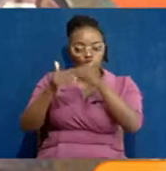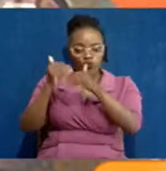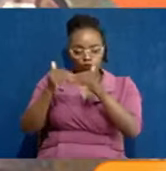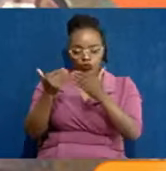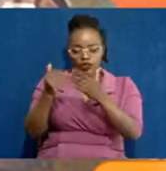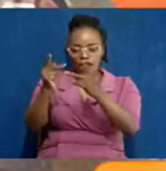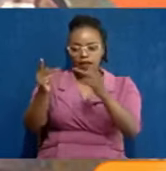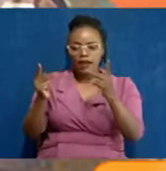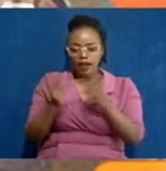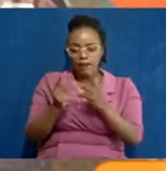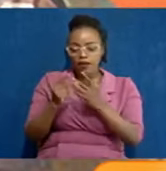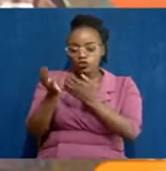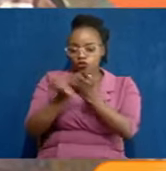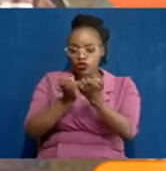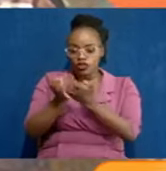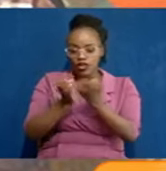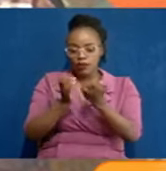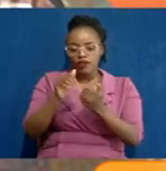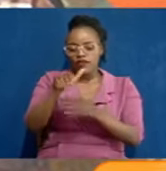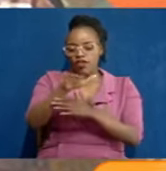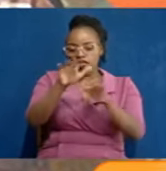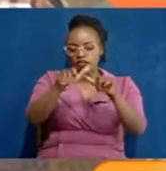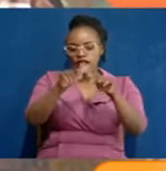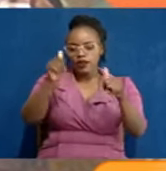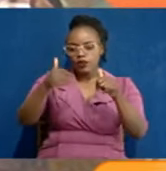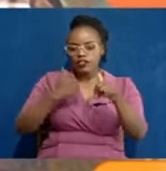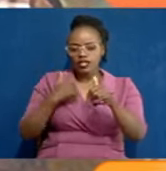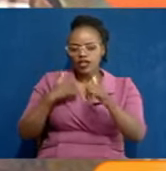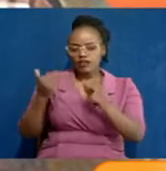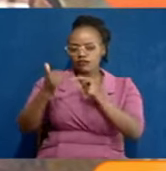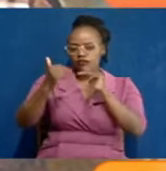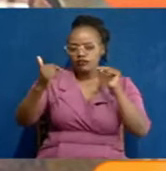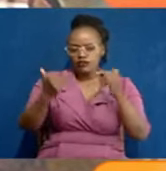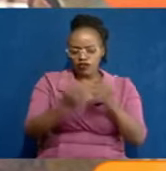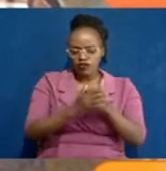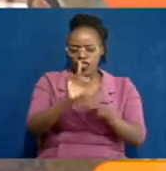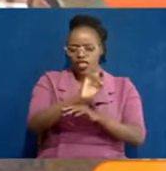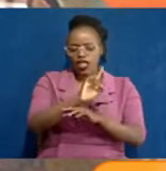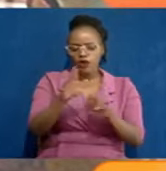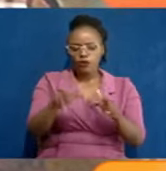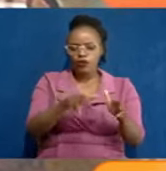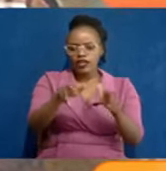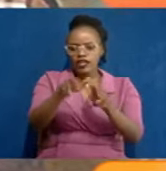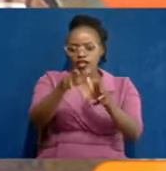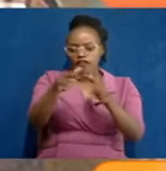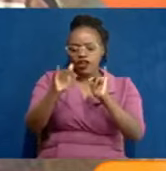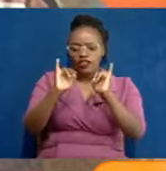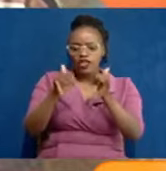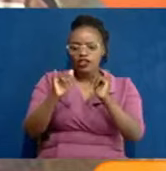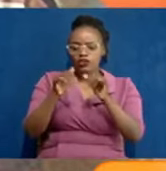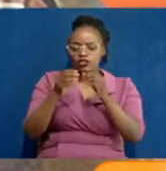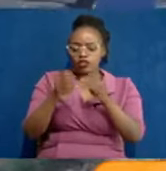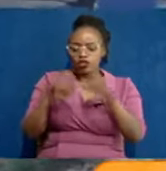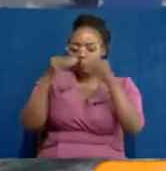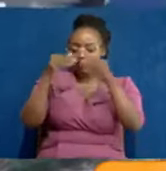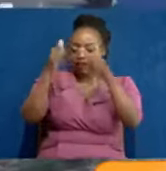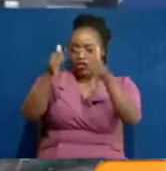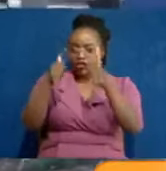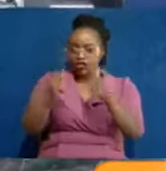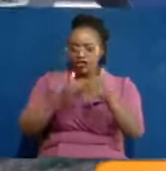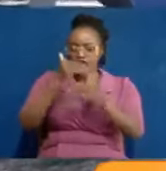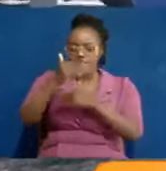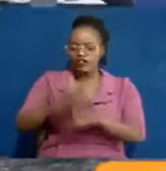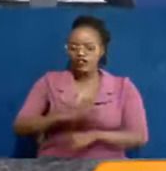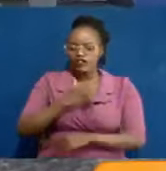makazi au maeneo ya biashara katika ardhi iliyo mkabala na mito Nairobi. Katika taarifa aliyotoa baada ya